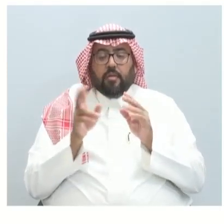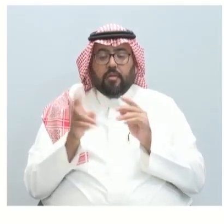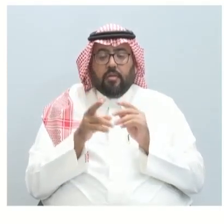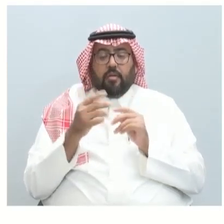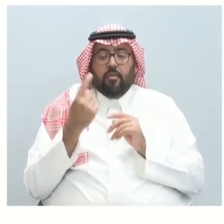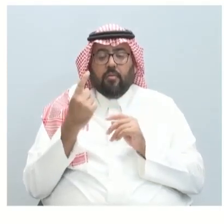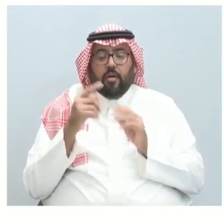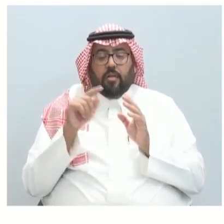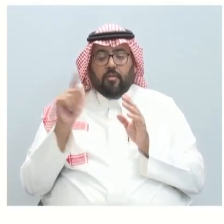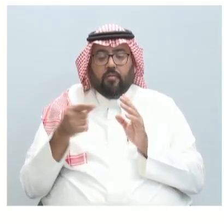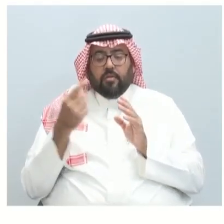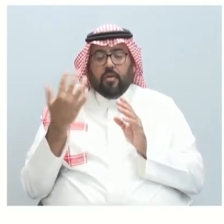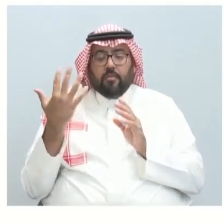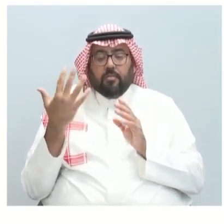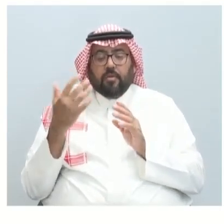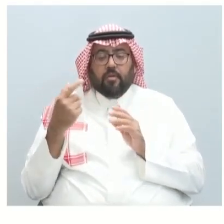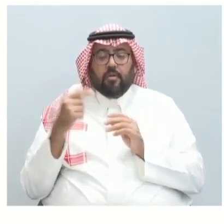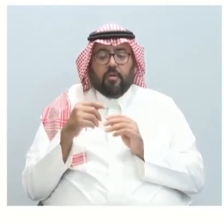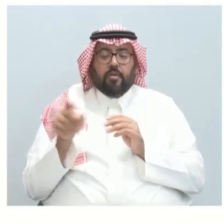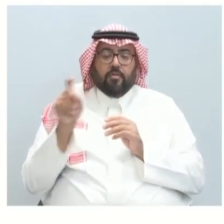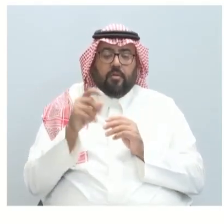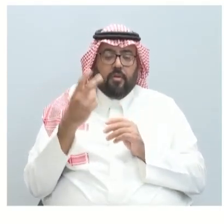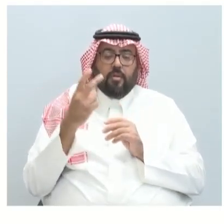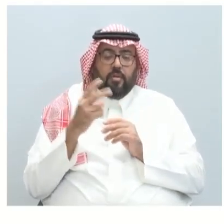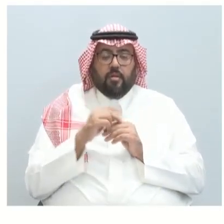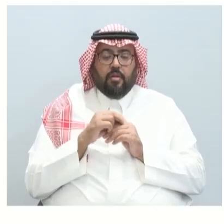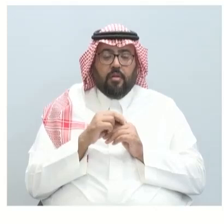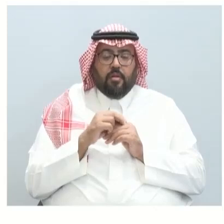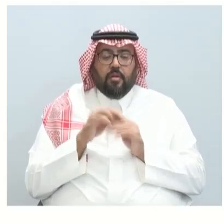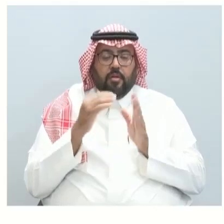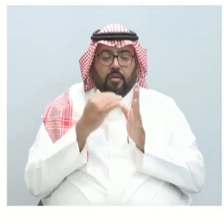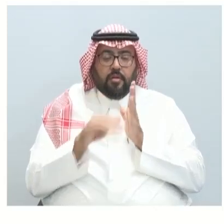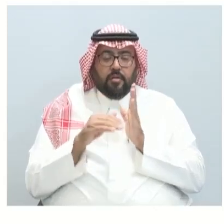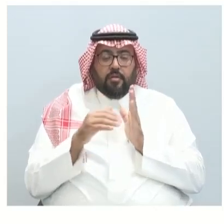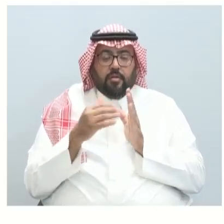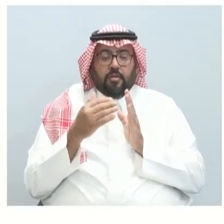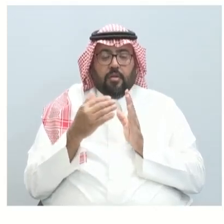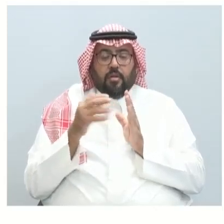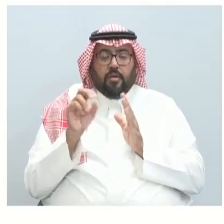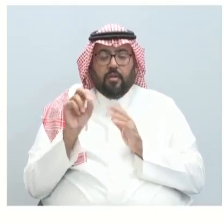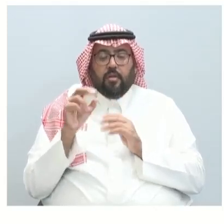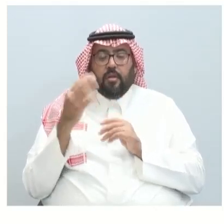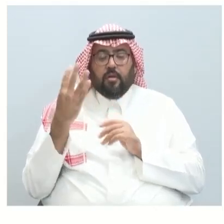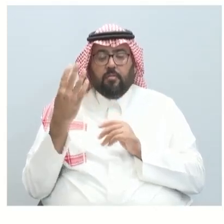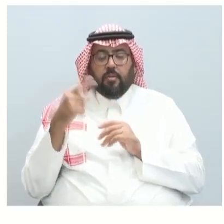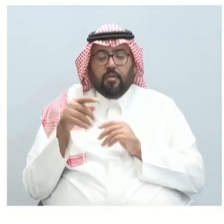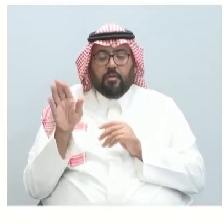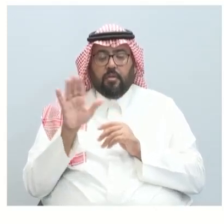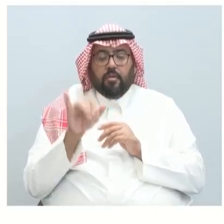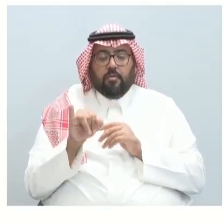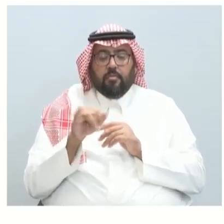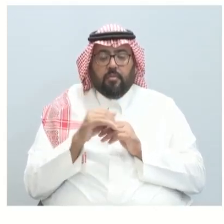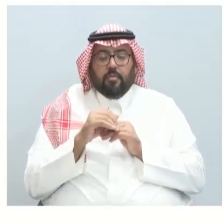عشره متر بارك الله فيكم السؤال الثاني هنا يقول نصف القطر 14 سم حتى